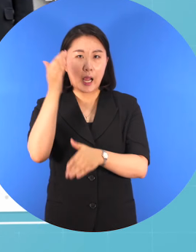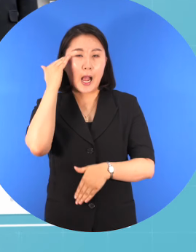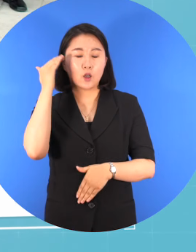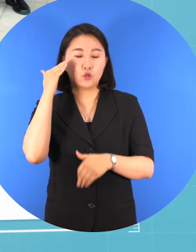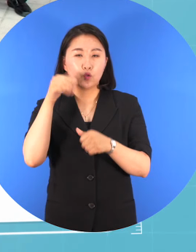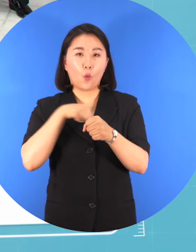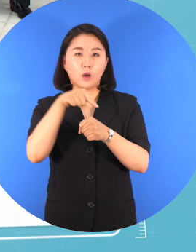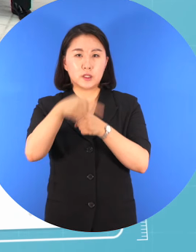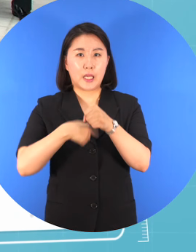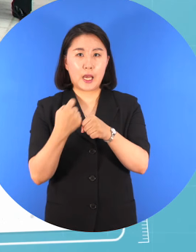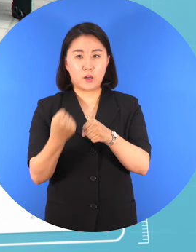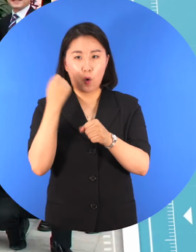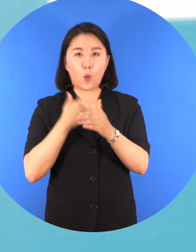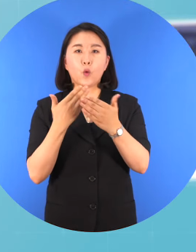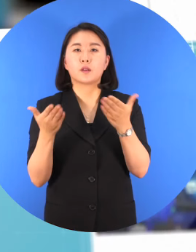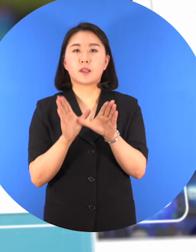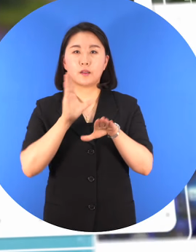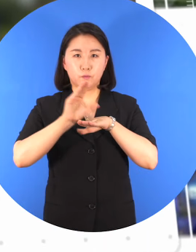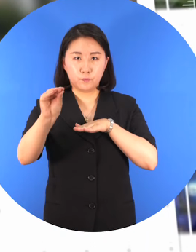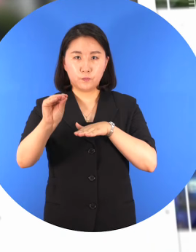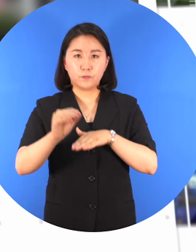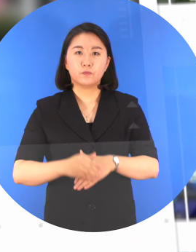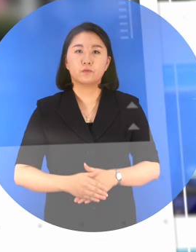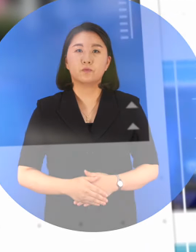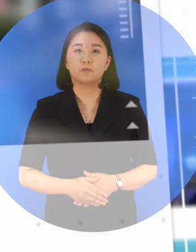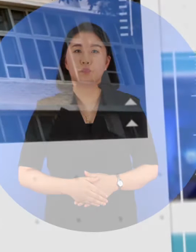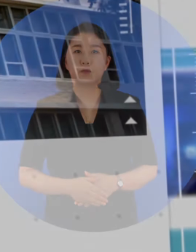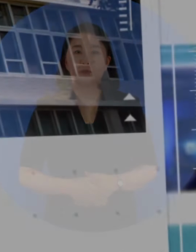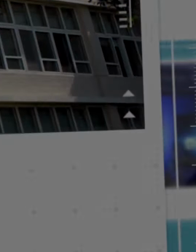한국원자력환경공단을 출범하였습니다.